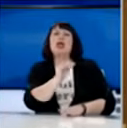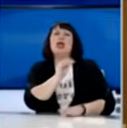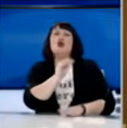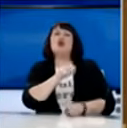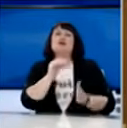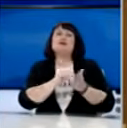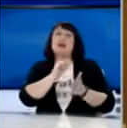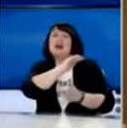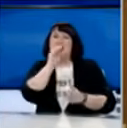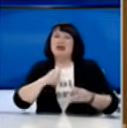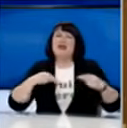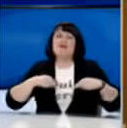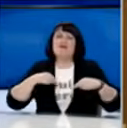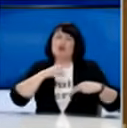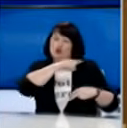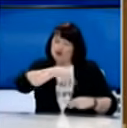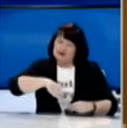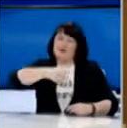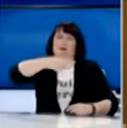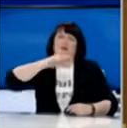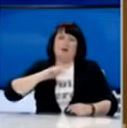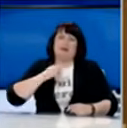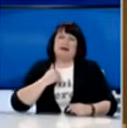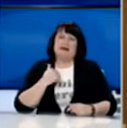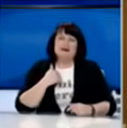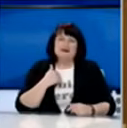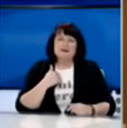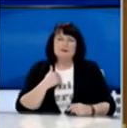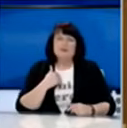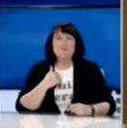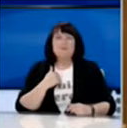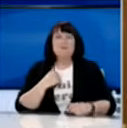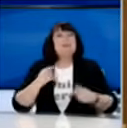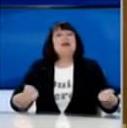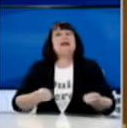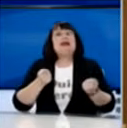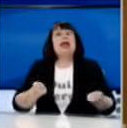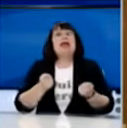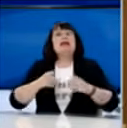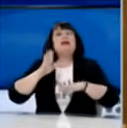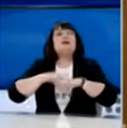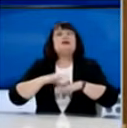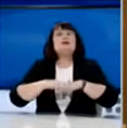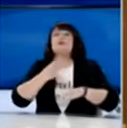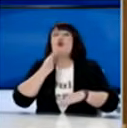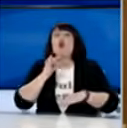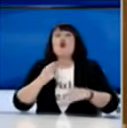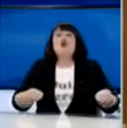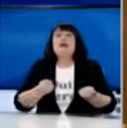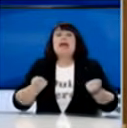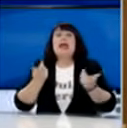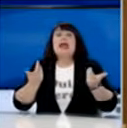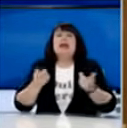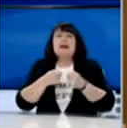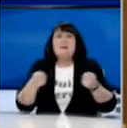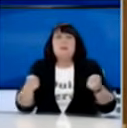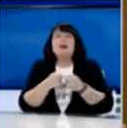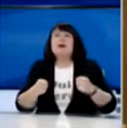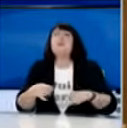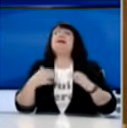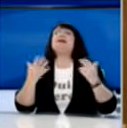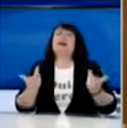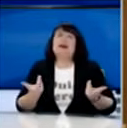πάλι υφυπουργό στείλατε να απαντήσει τι είχε γίνει, ποια ήταν τα αίτια της καταστροφής, ποια μέτρα είχαν ληφθεί